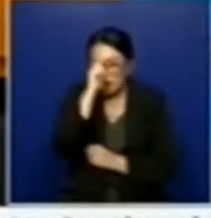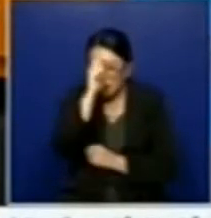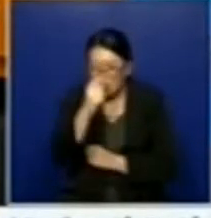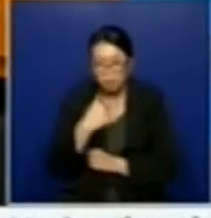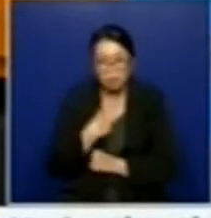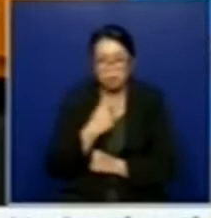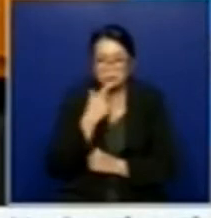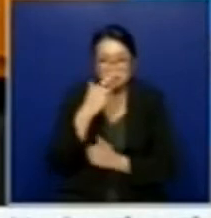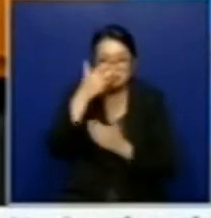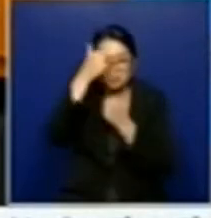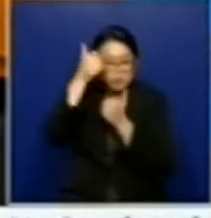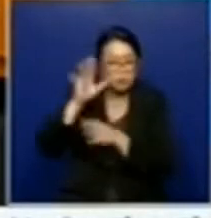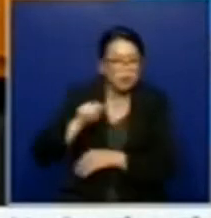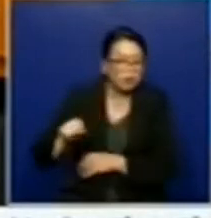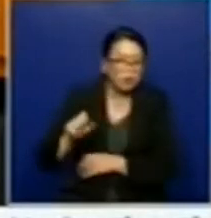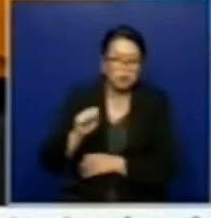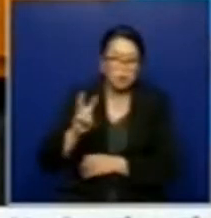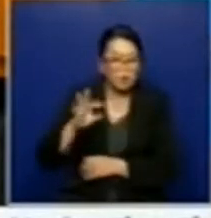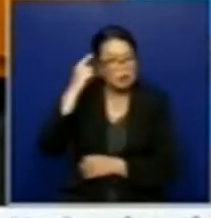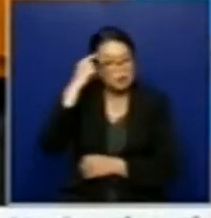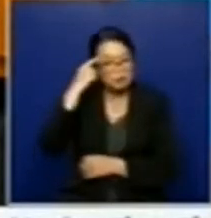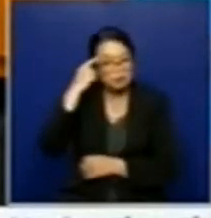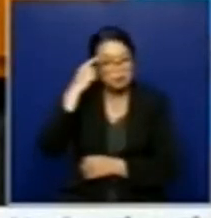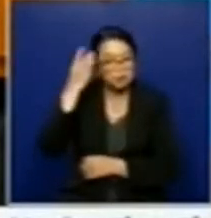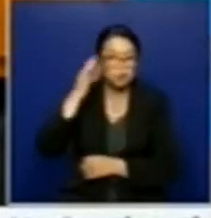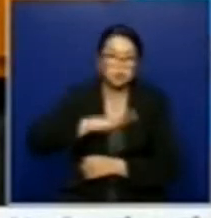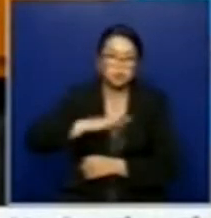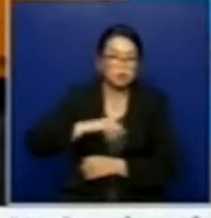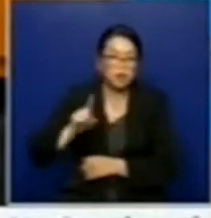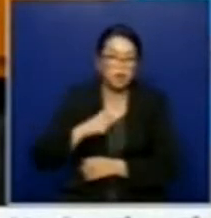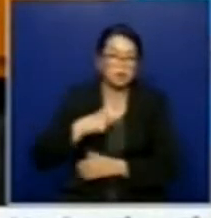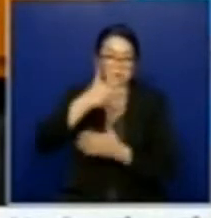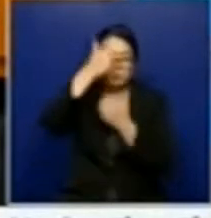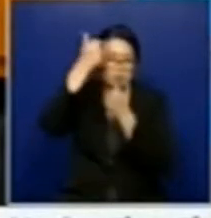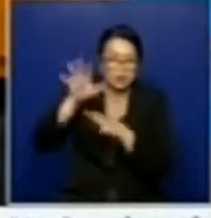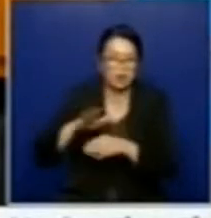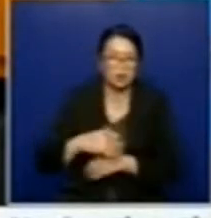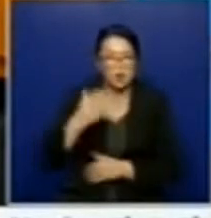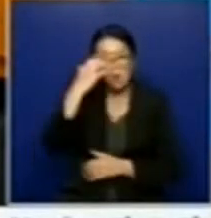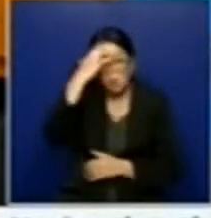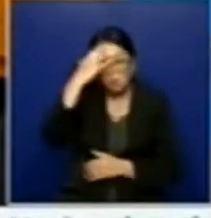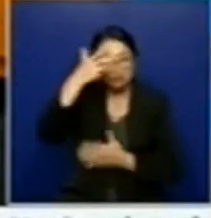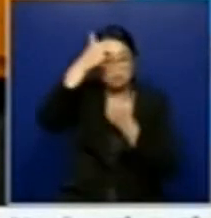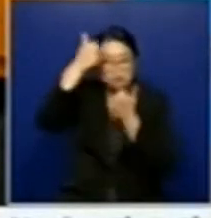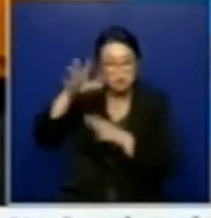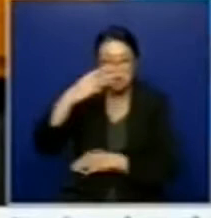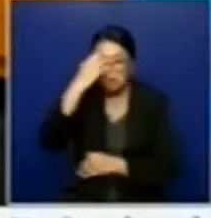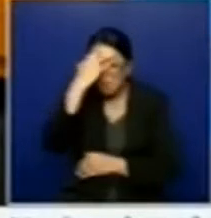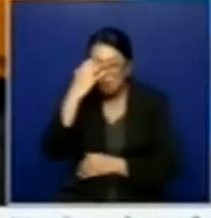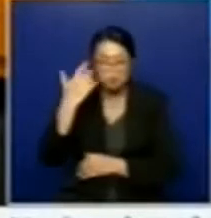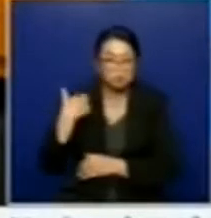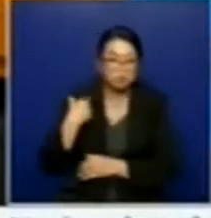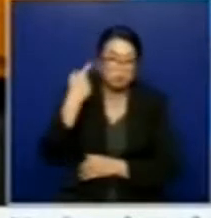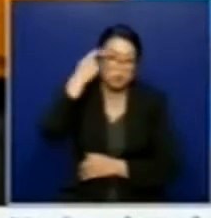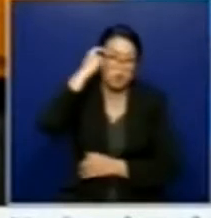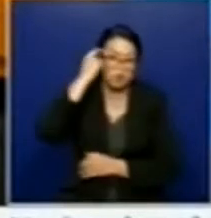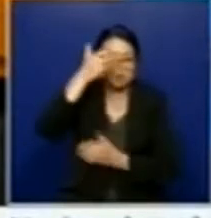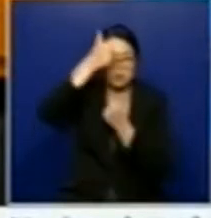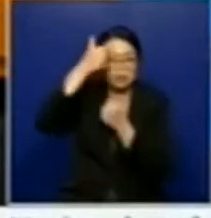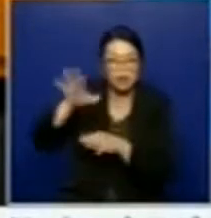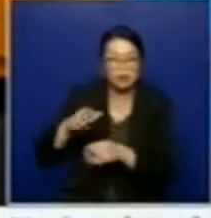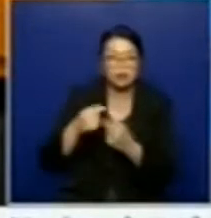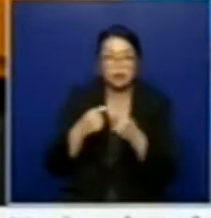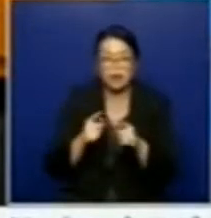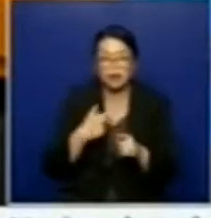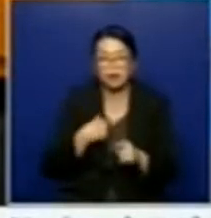จำเป็นต้องสนใจว่าท่านวุฒิสมาชิกจะคิดยังไงจะรู้สึกยังไงจะโกรธหรือเปล่าจะโมโหหรือเปล่าเพราะว่า